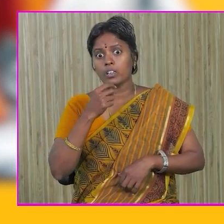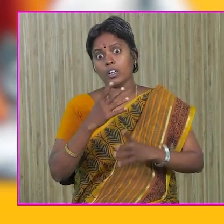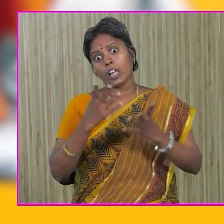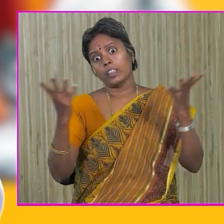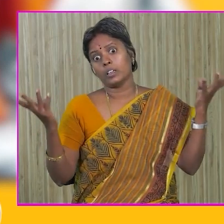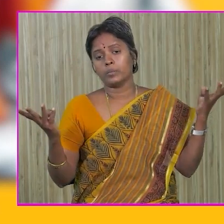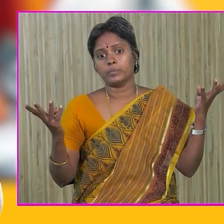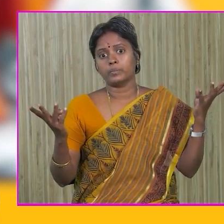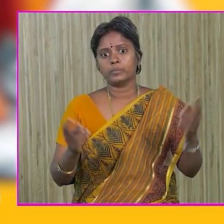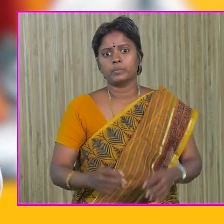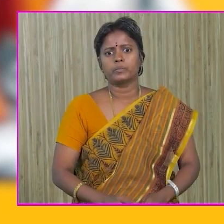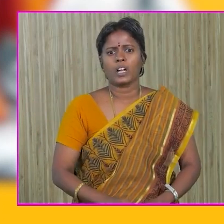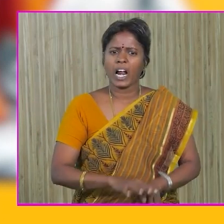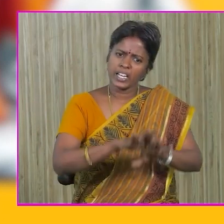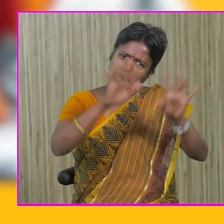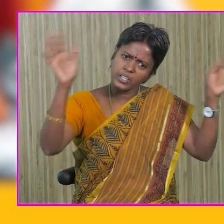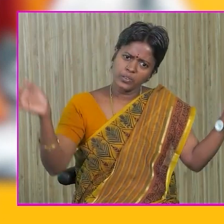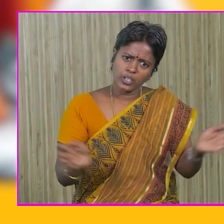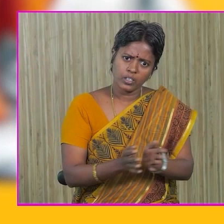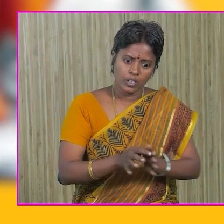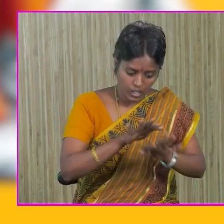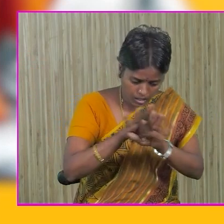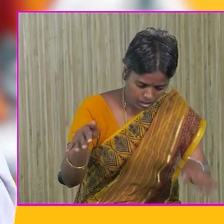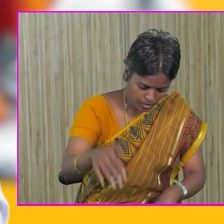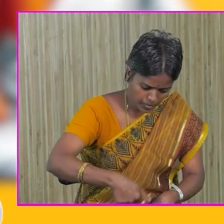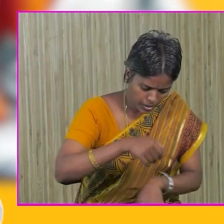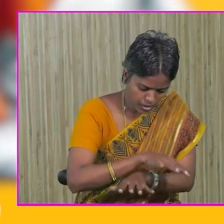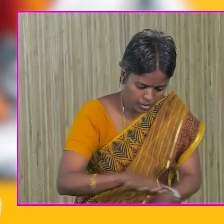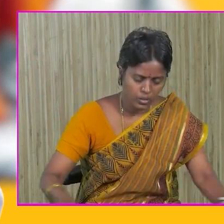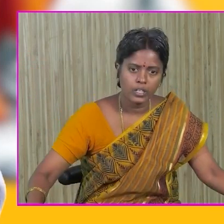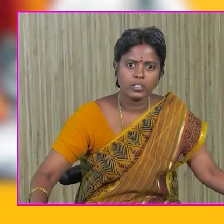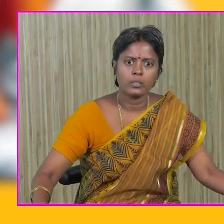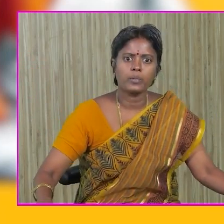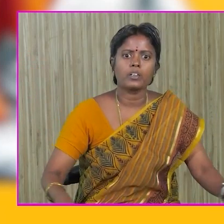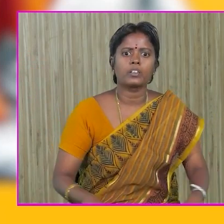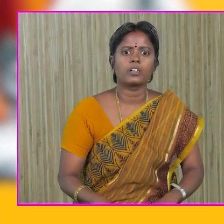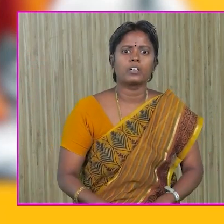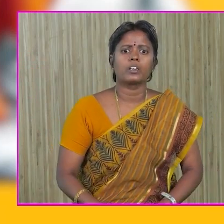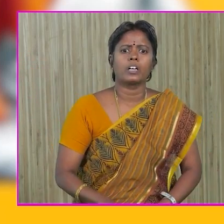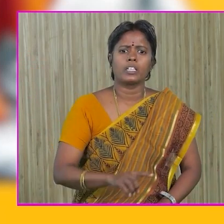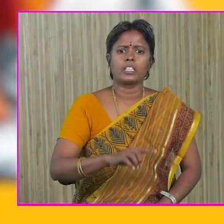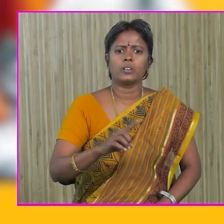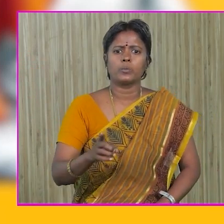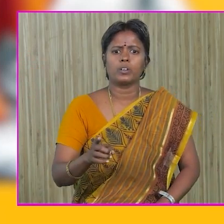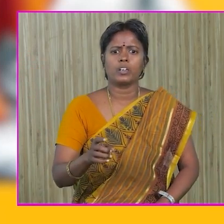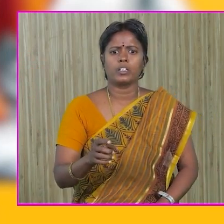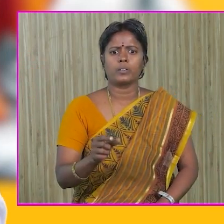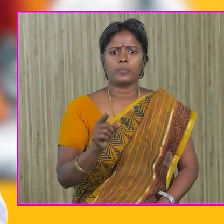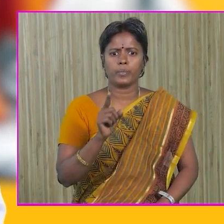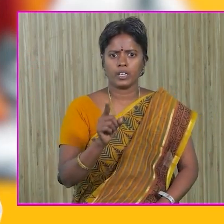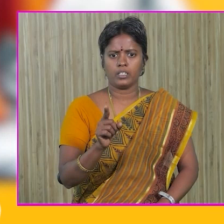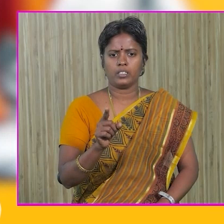உலக மக்கள் அனைவரும் மண்ணுக்குள் புதைந்து அழிந்திருப்பார்கள். இதில் உள்ள ஈற்று சீரான